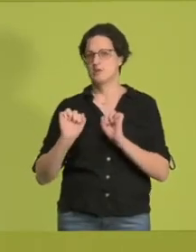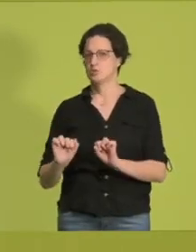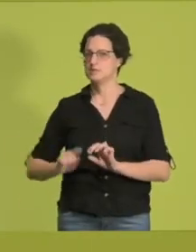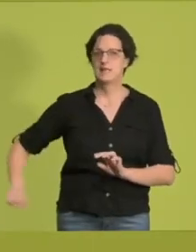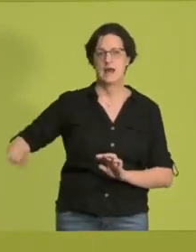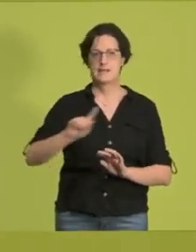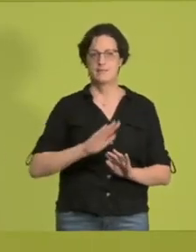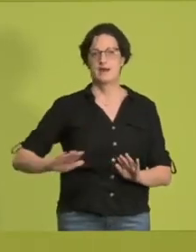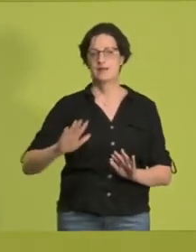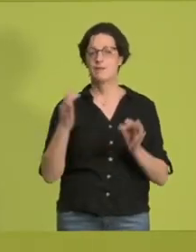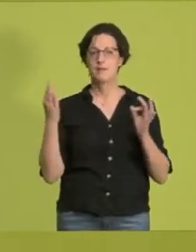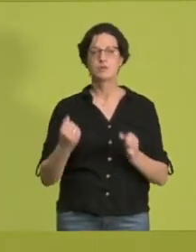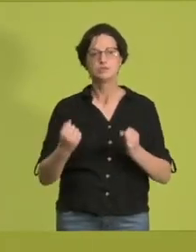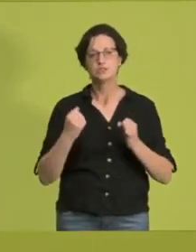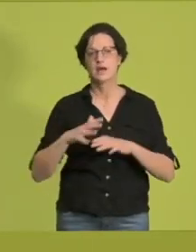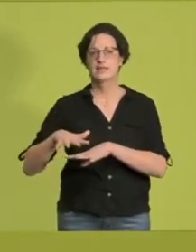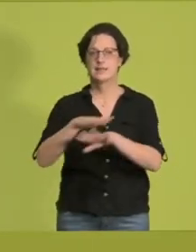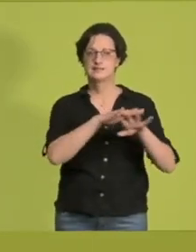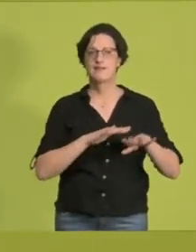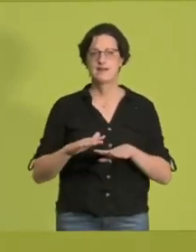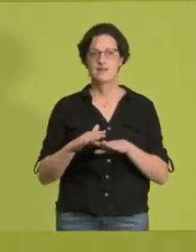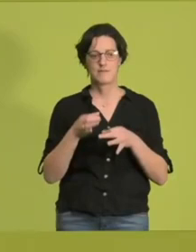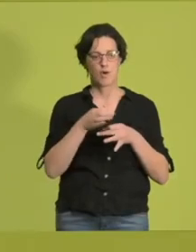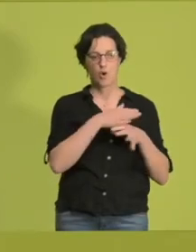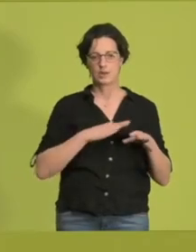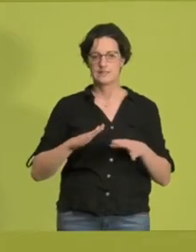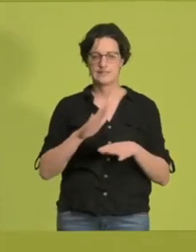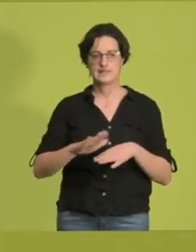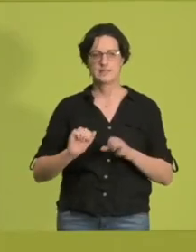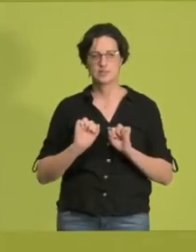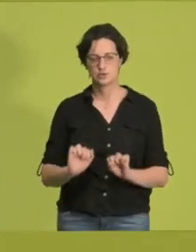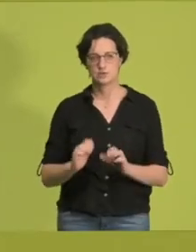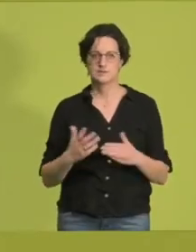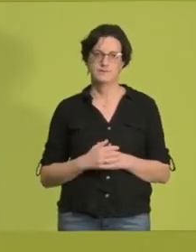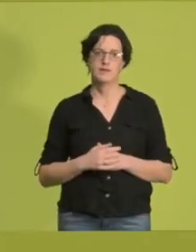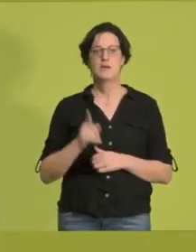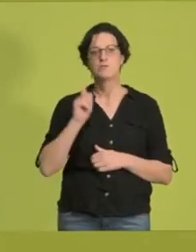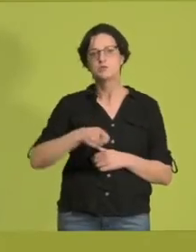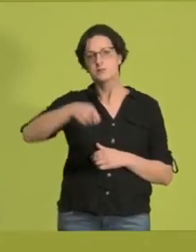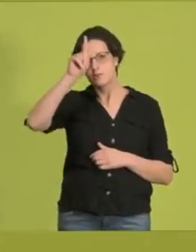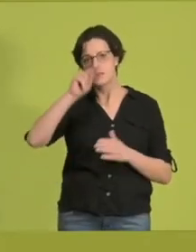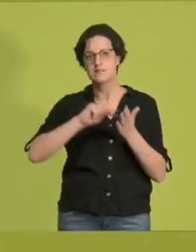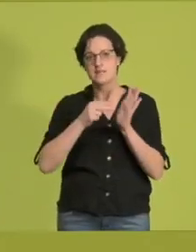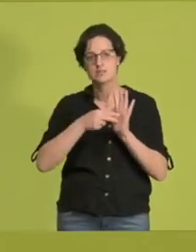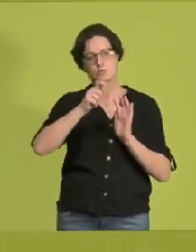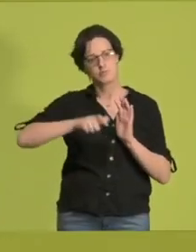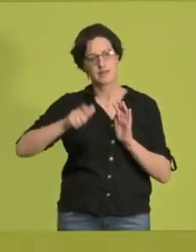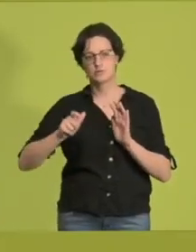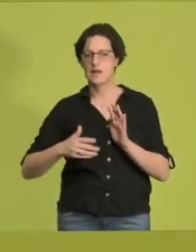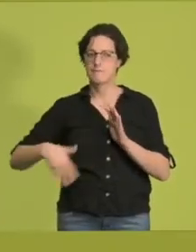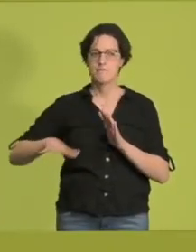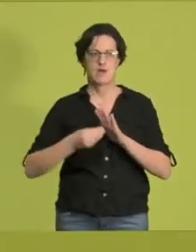netzwerke im kinderschutz vor ort wir werden die polizei technisch und personell optimal ausstatten